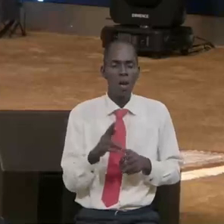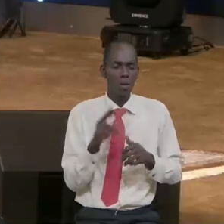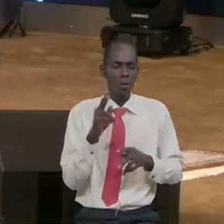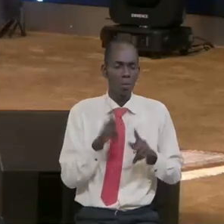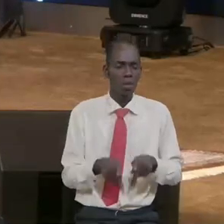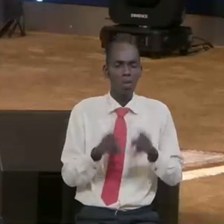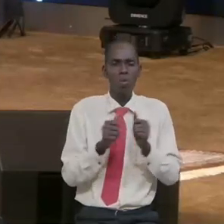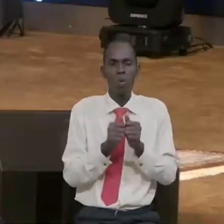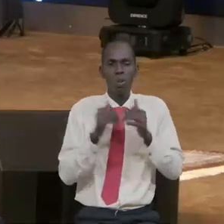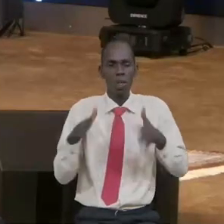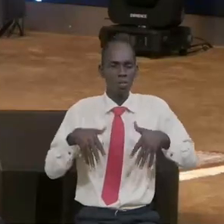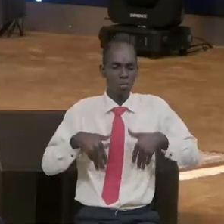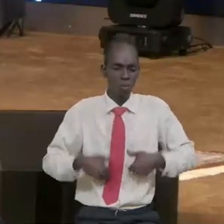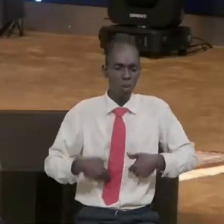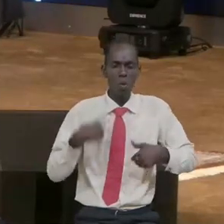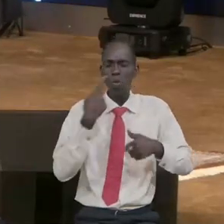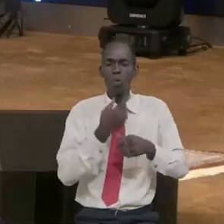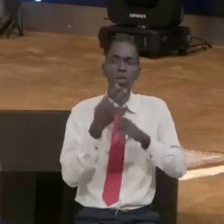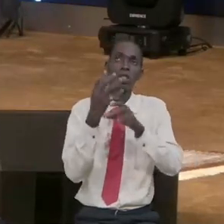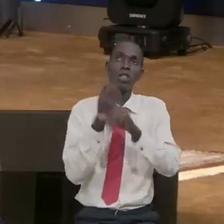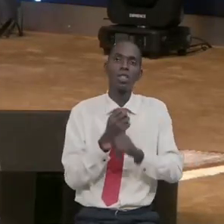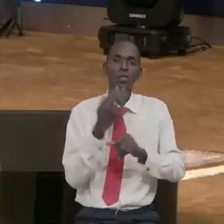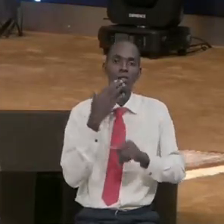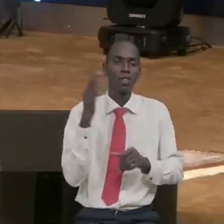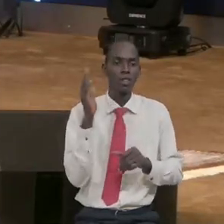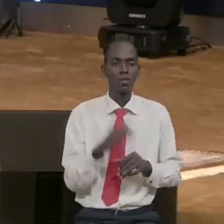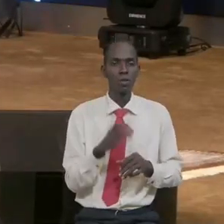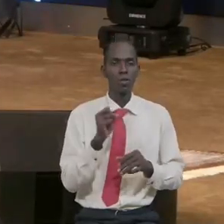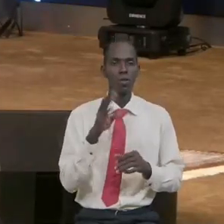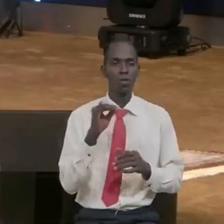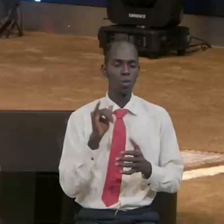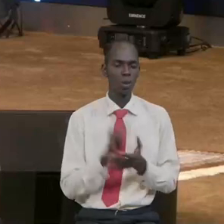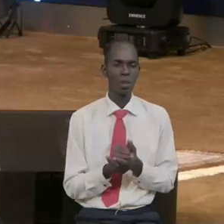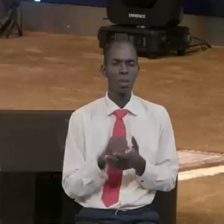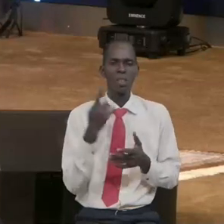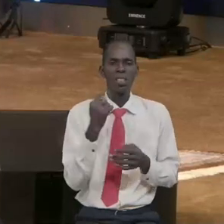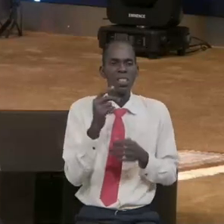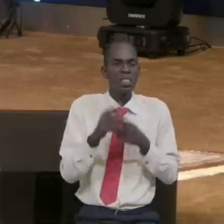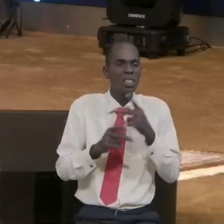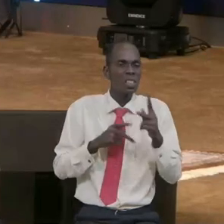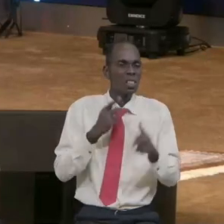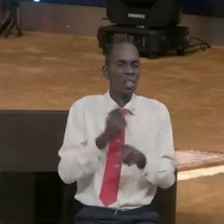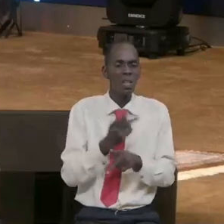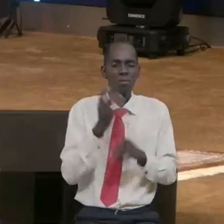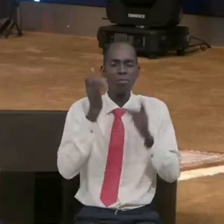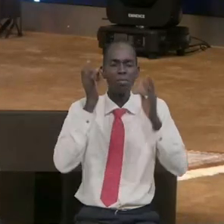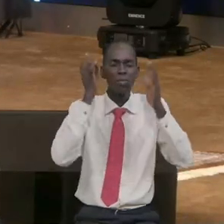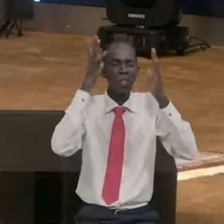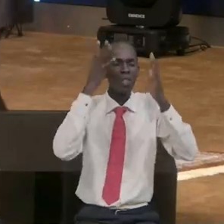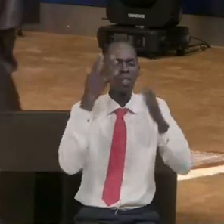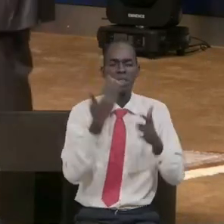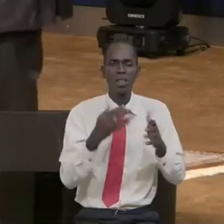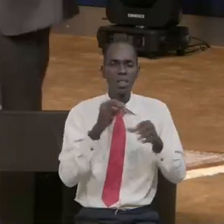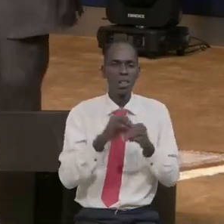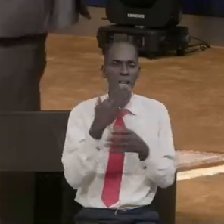personne inépuisable qui résiste au mal, afin que le raffinement du Seigneur soit